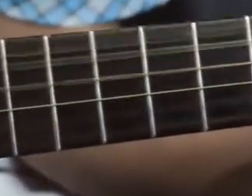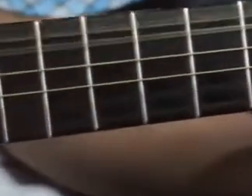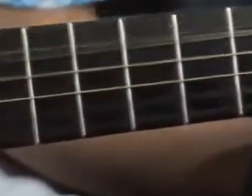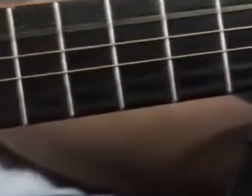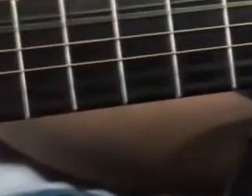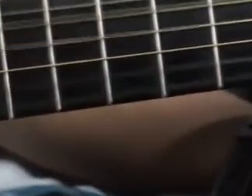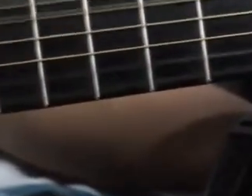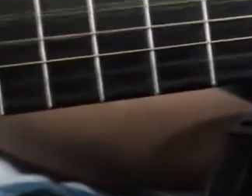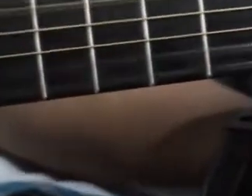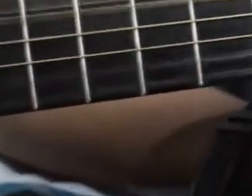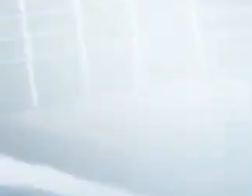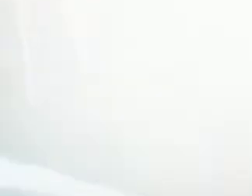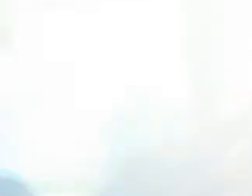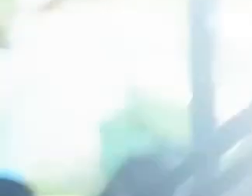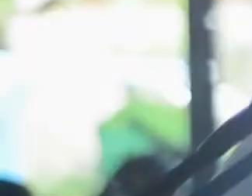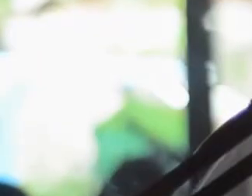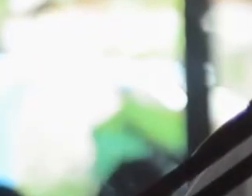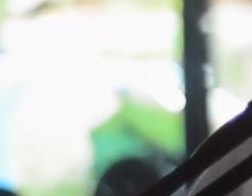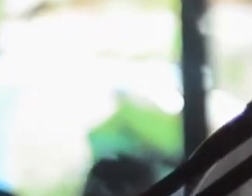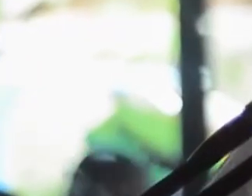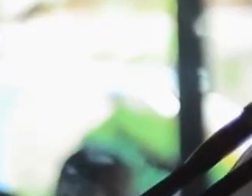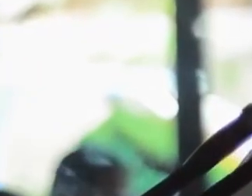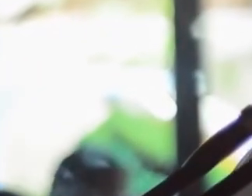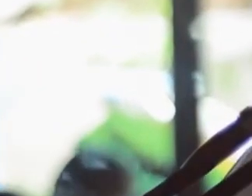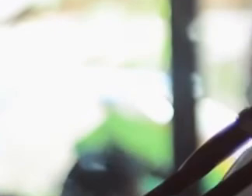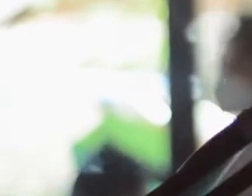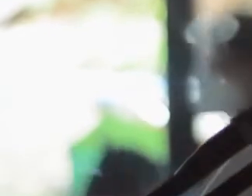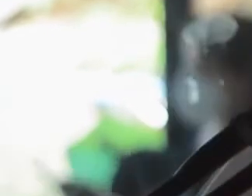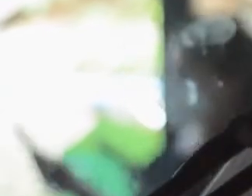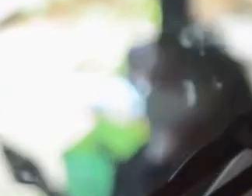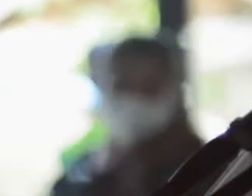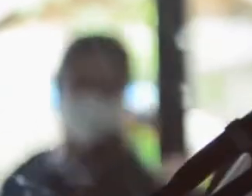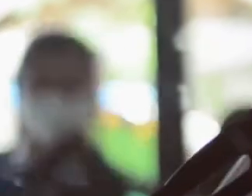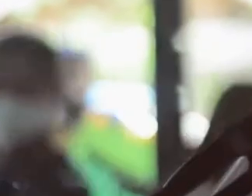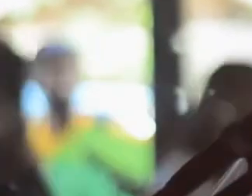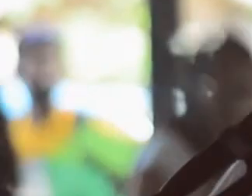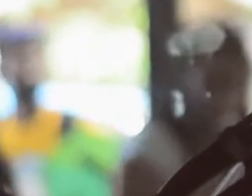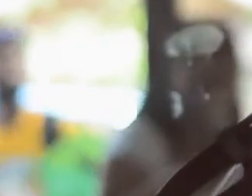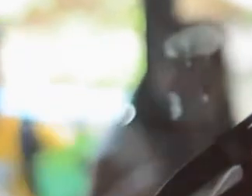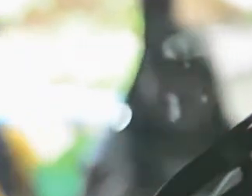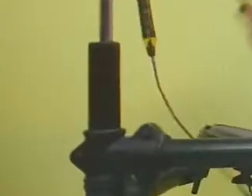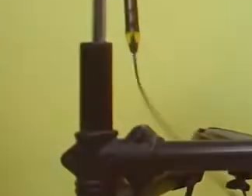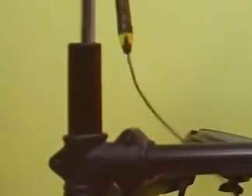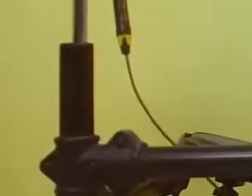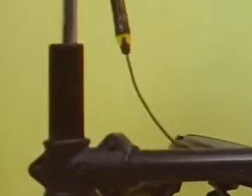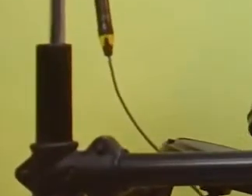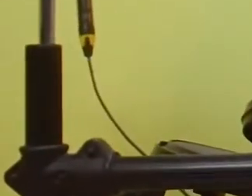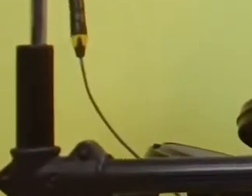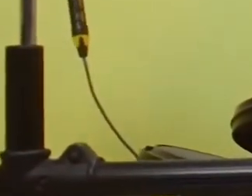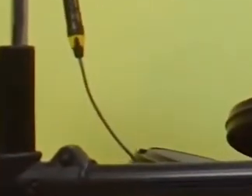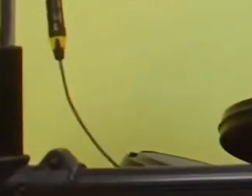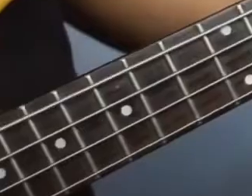Lakasan ng iyong loob, sa bagong normal, sa bagong mundo.